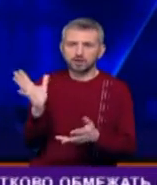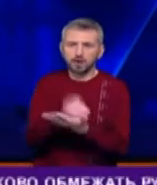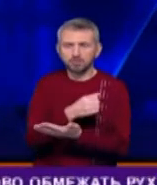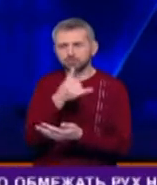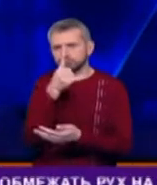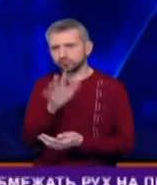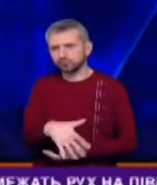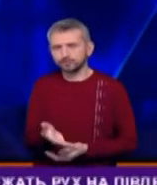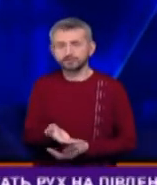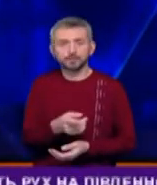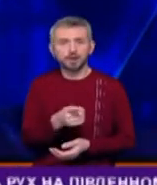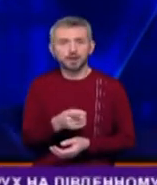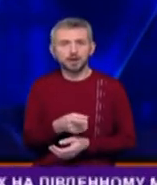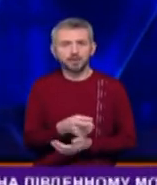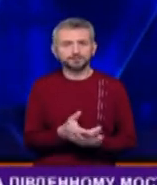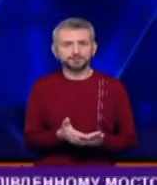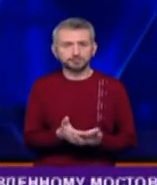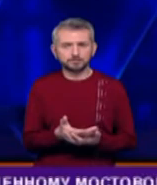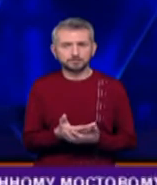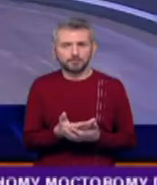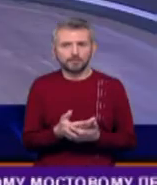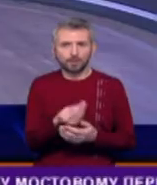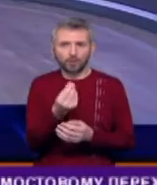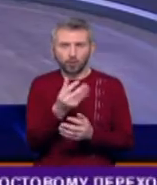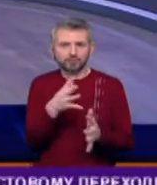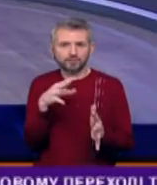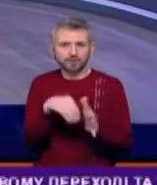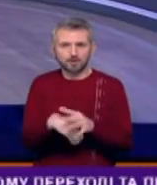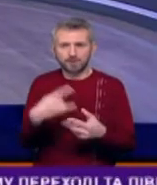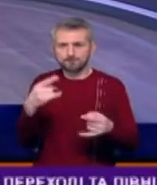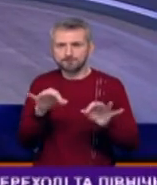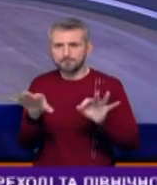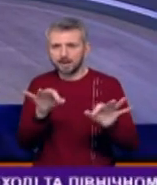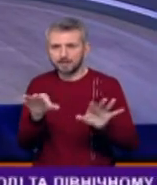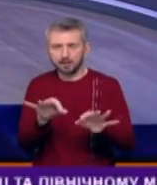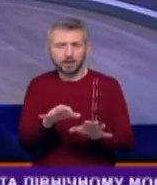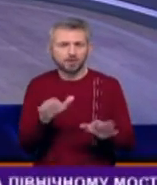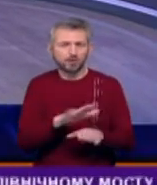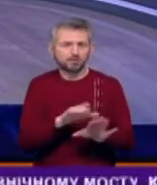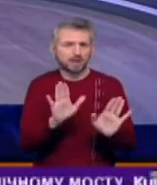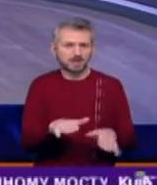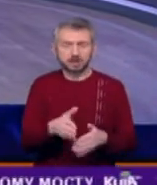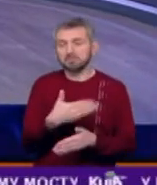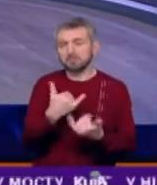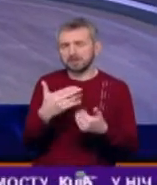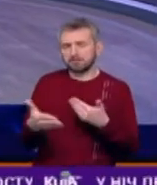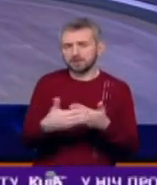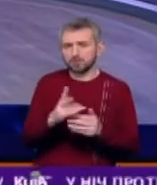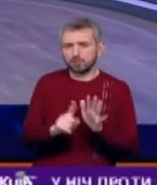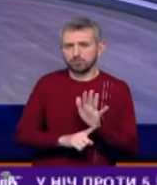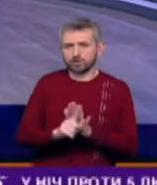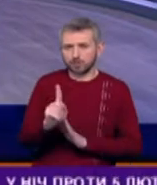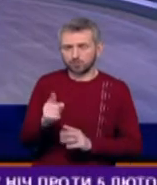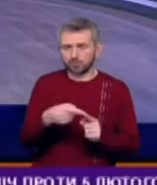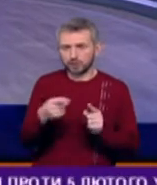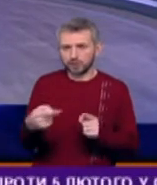найбільша інтрига. Щонайменше капіталізація якраз в медійну складову, як мінімум, щоб дізналися. Потім не тільки, так. Да. Ну, ми зараз підійдемо, ми ж на початку стоїмо